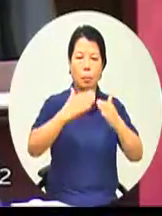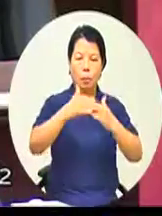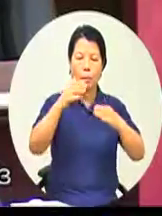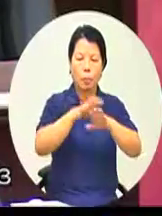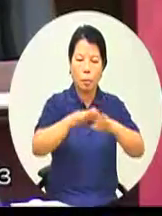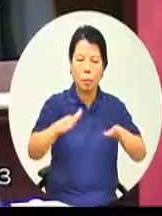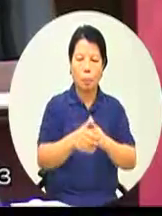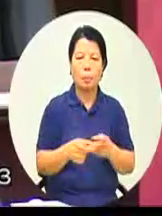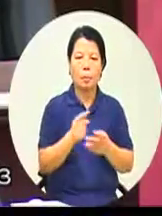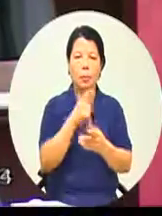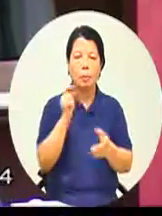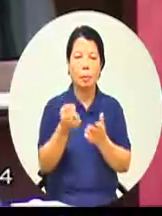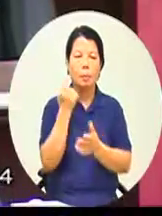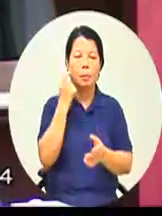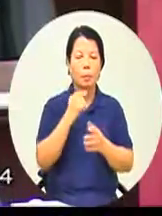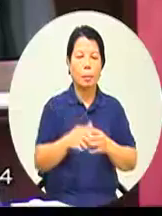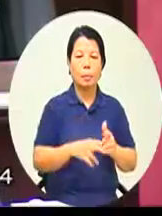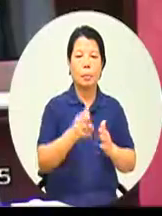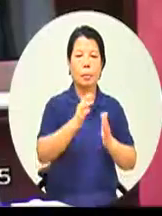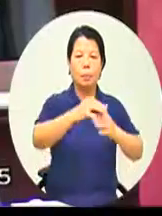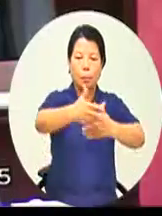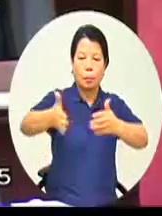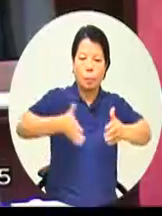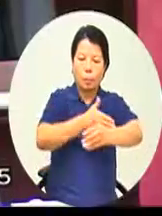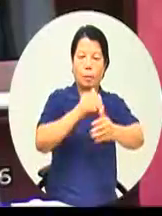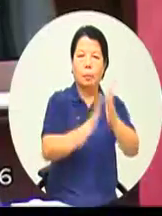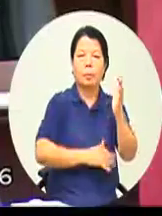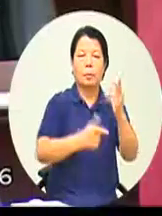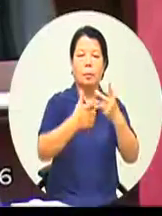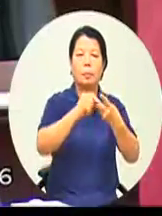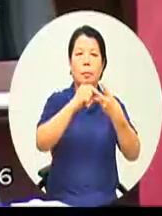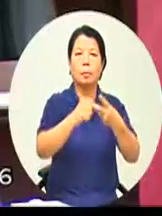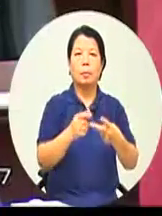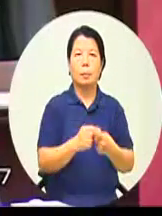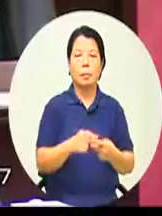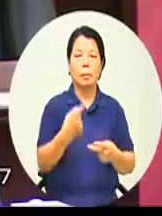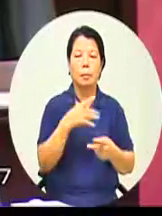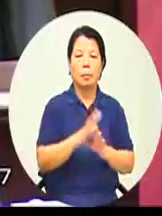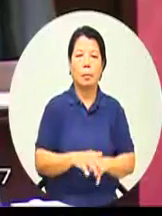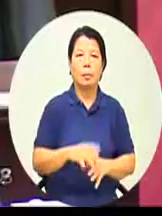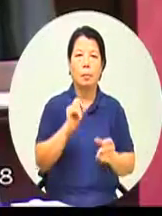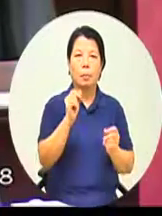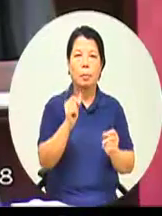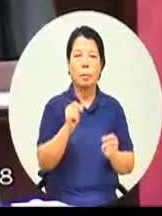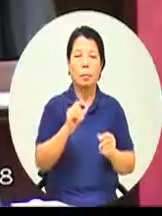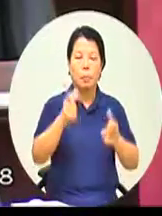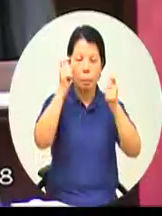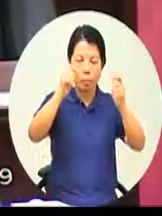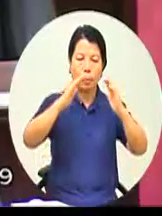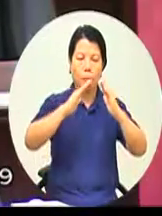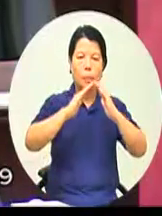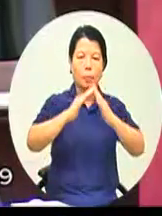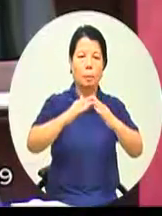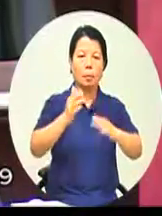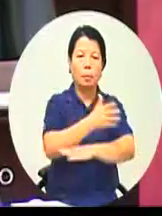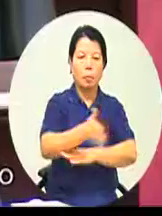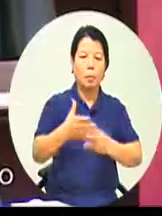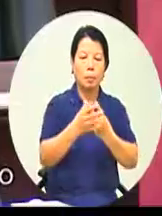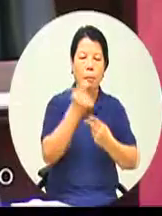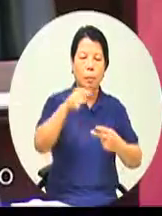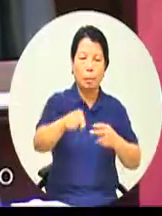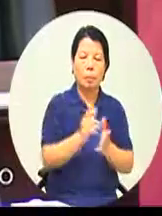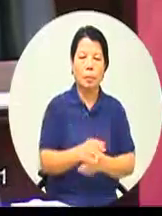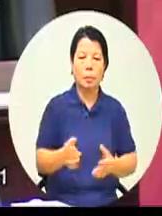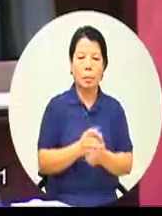关虚拟围墙跟电子围篱的部分，还有我们艺才班。高雄市高雄县分配不均的问